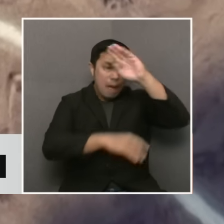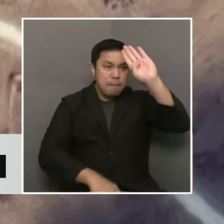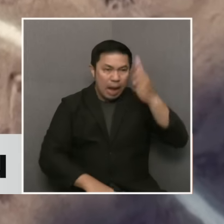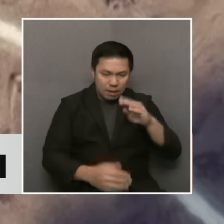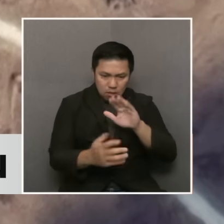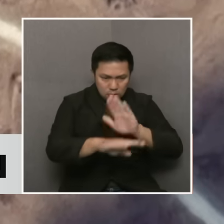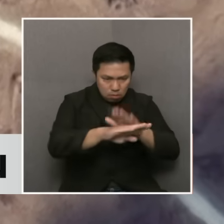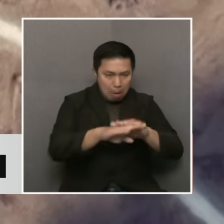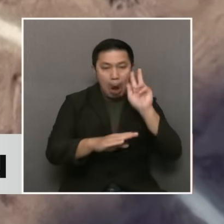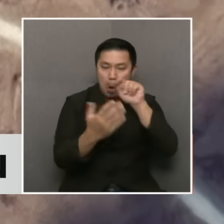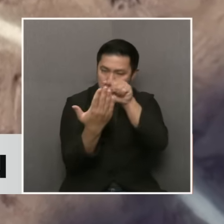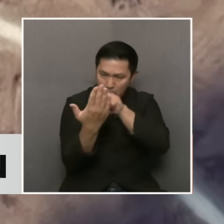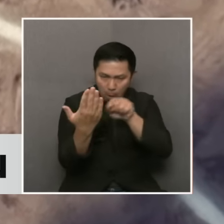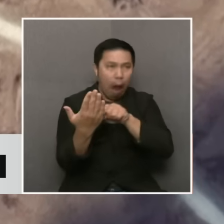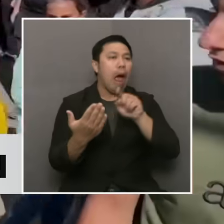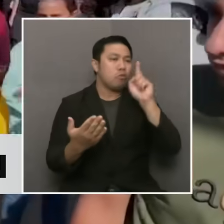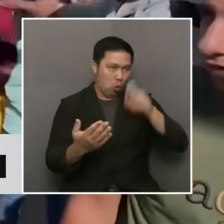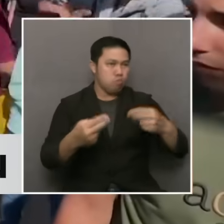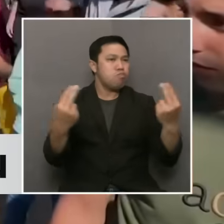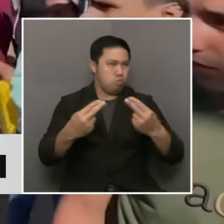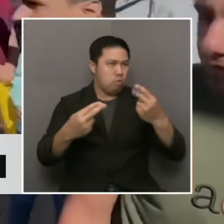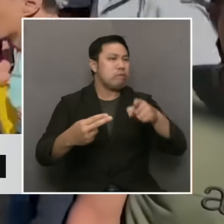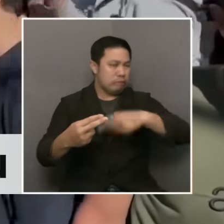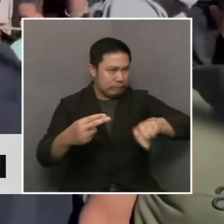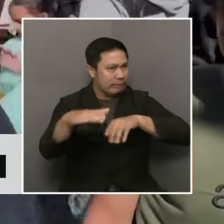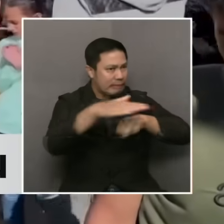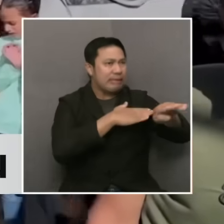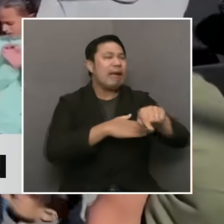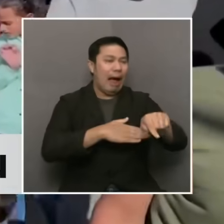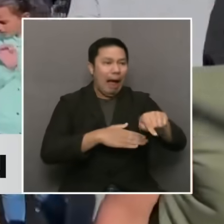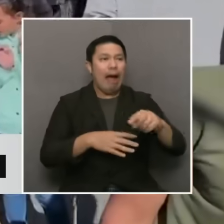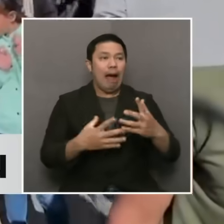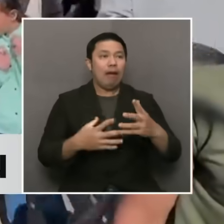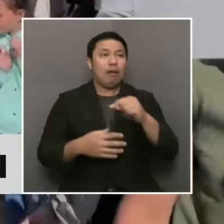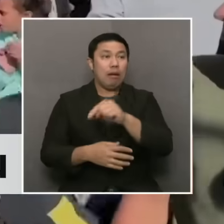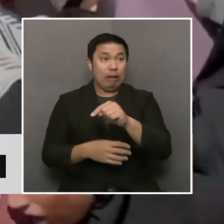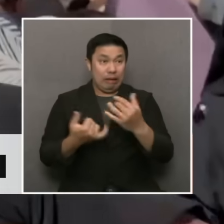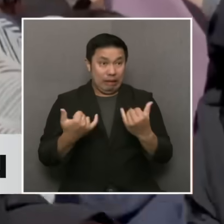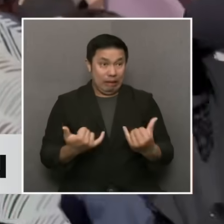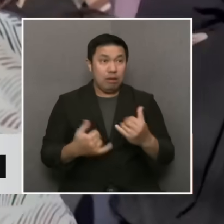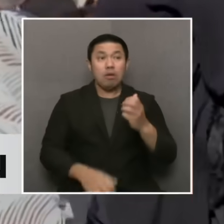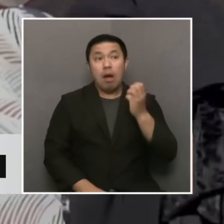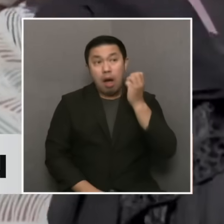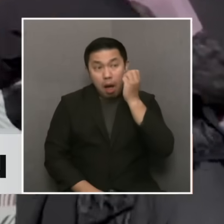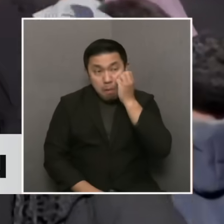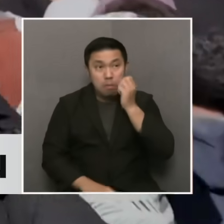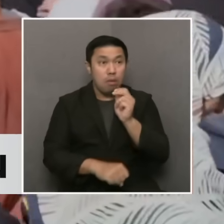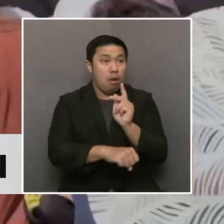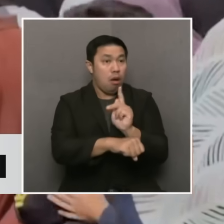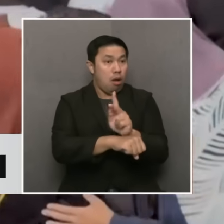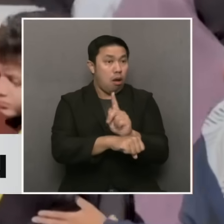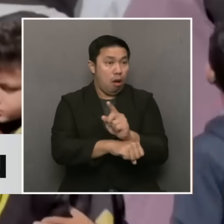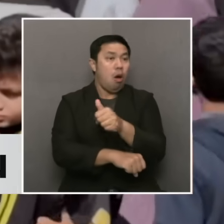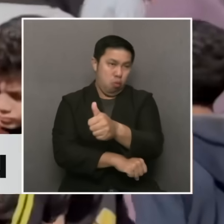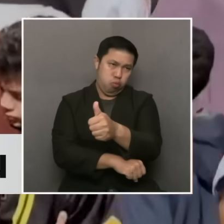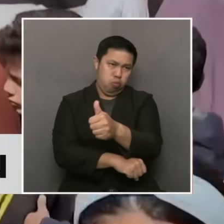ข้าโจมตีสภาพของฉนวนกาซาล่าสุดนะคะทั้งโทรศัพท์อินเทอร์เน็ตกลับมาใช้งานได้